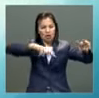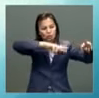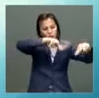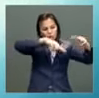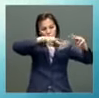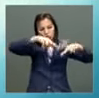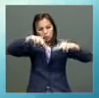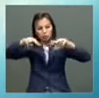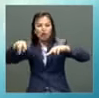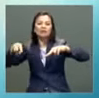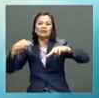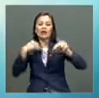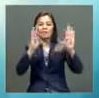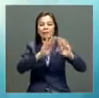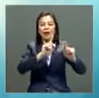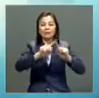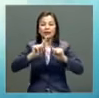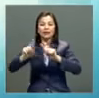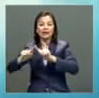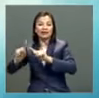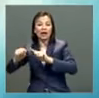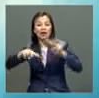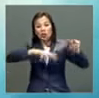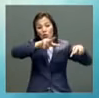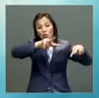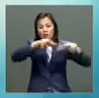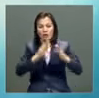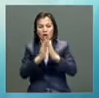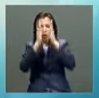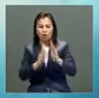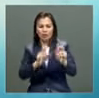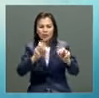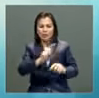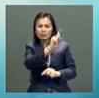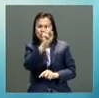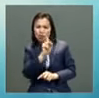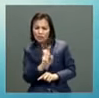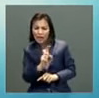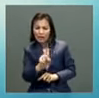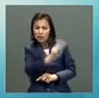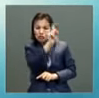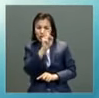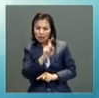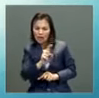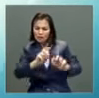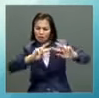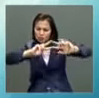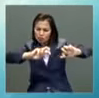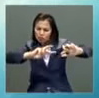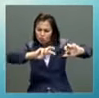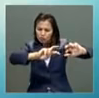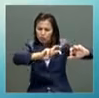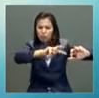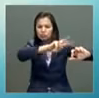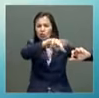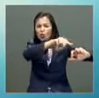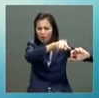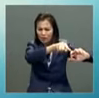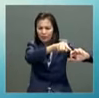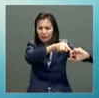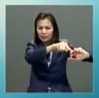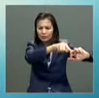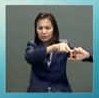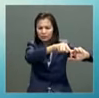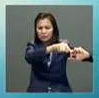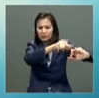กรีนนิ่งนะครับหรือระบบการติดตามผู้ป่วยสงสัยอย่างเข้มข้นของเขาเนี่ยฮะ fast tracking